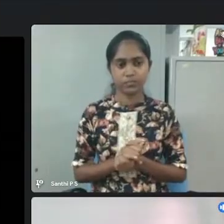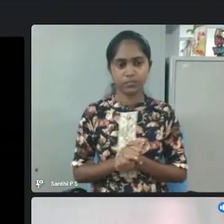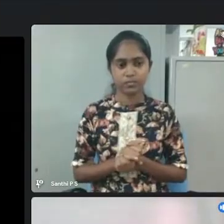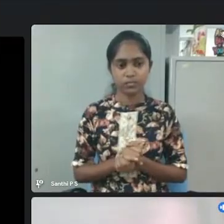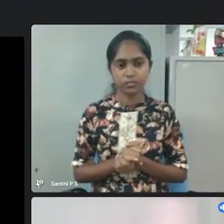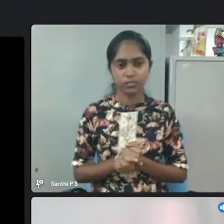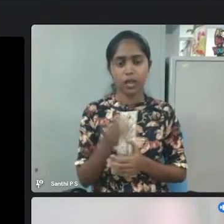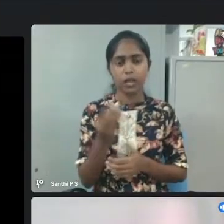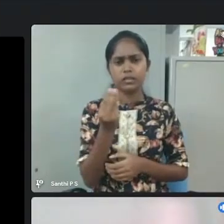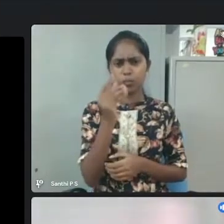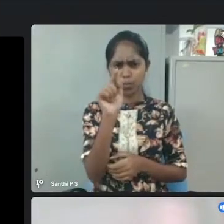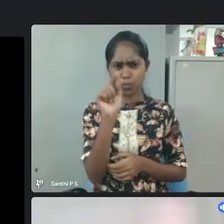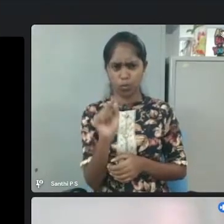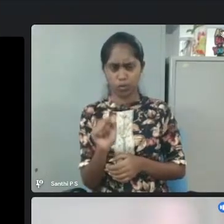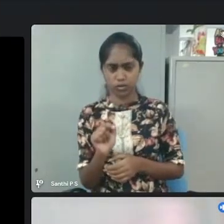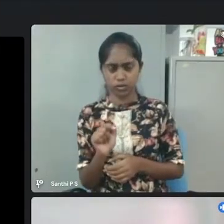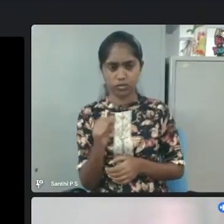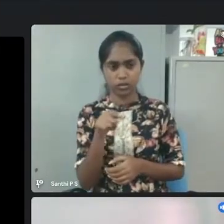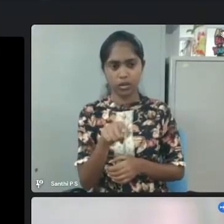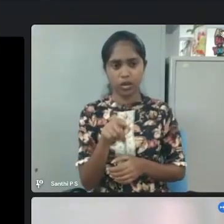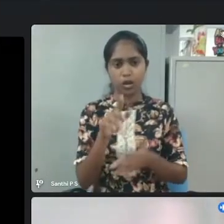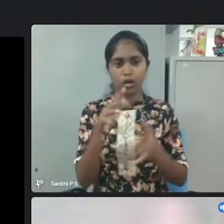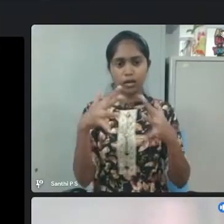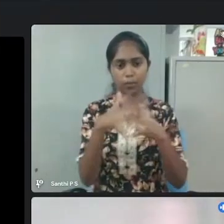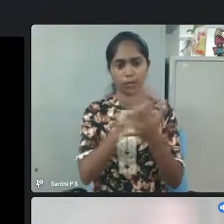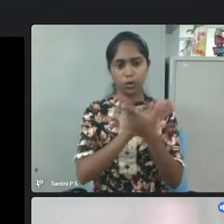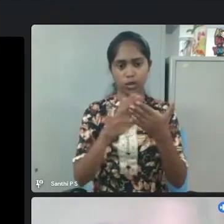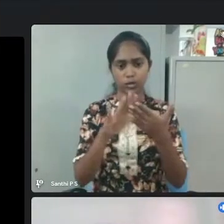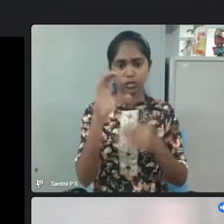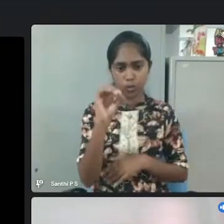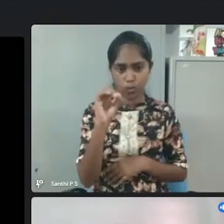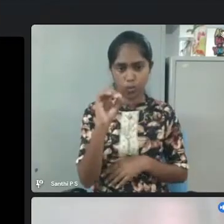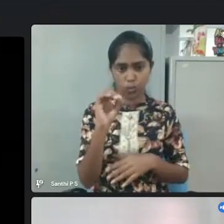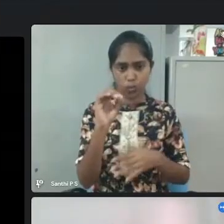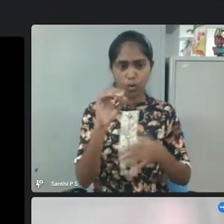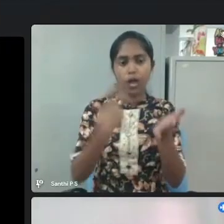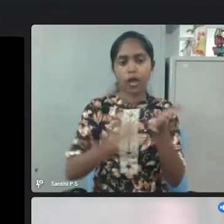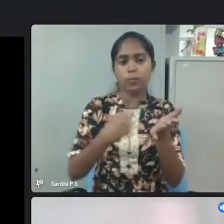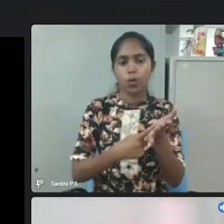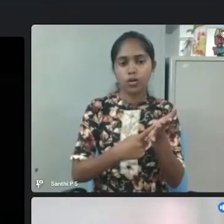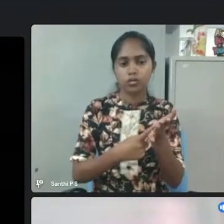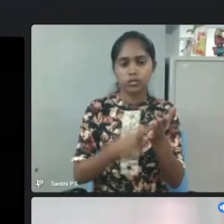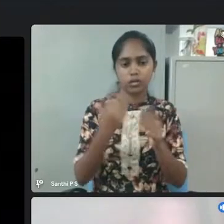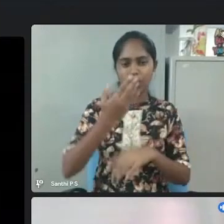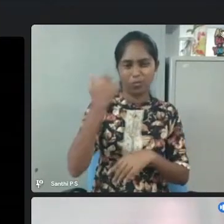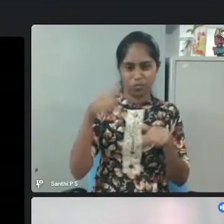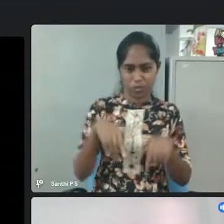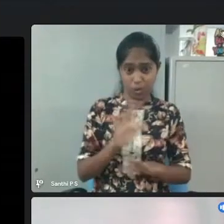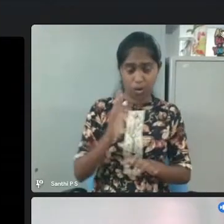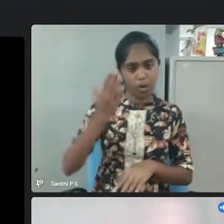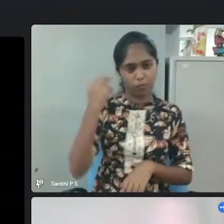കുറച്ച് വസ്തുതകൾ. ഇത് ലോകാരോഗ്യ സംഘടനയുടെ വേൾഡ് റിപ്പോർട്ട് ഓൺ ഡിസബിലിറ്റി, ഇത് പഴക്കം ചെന്നതാണ് എങ്കിൽ